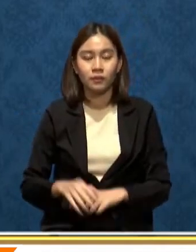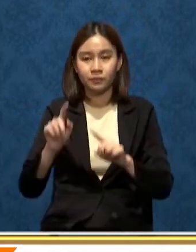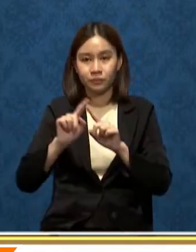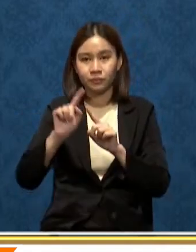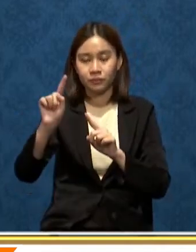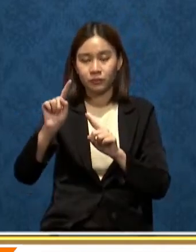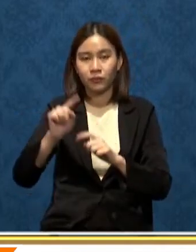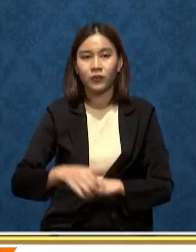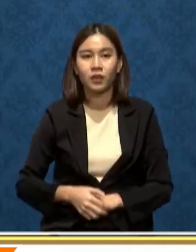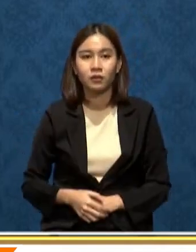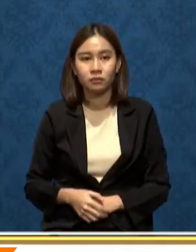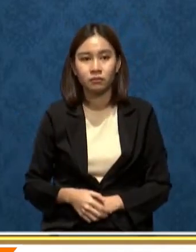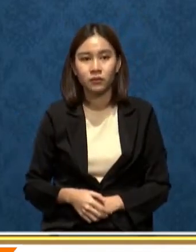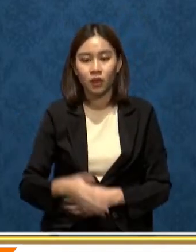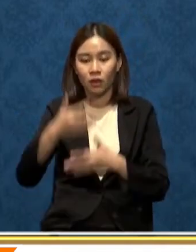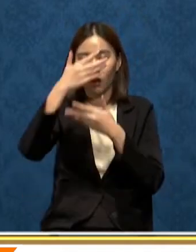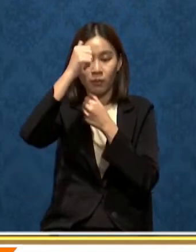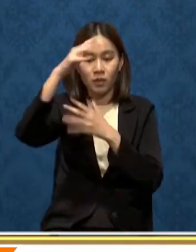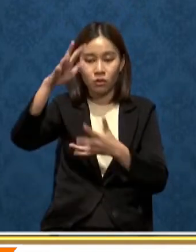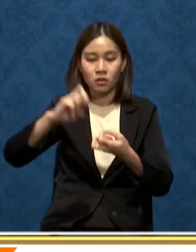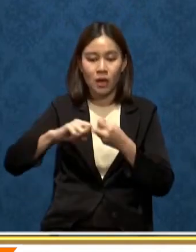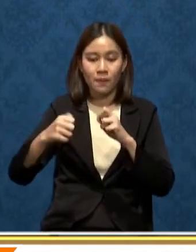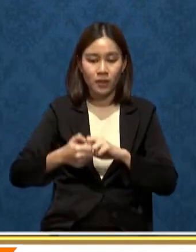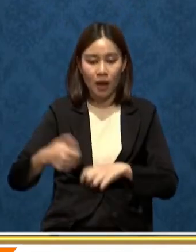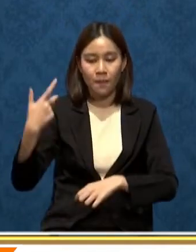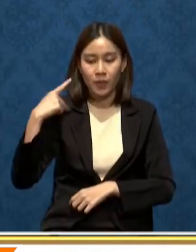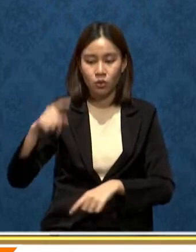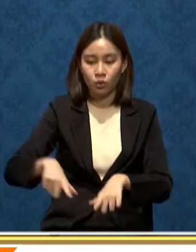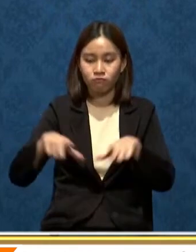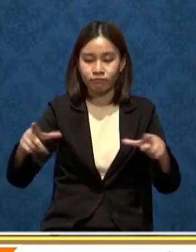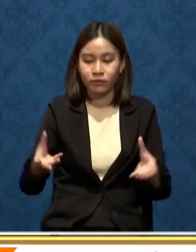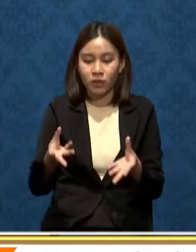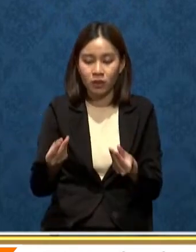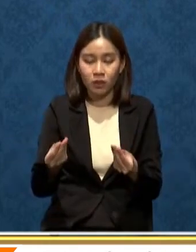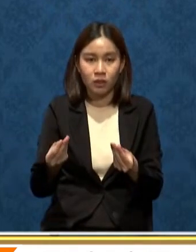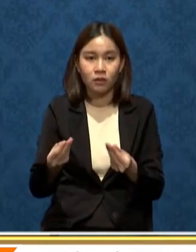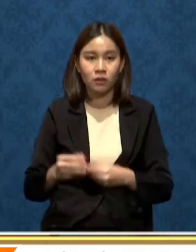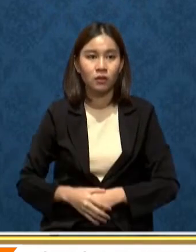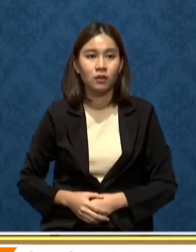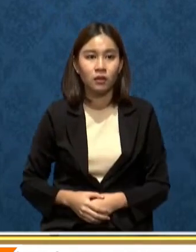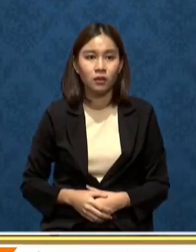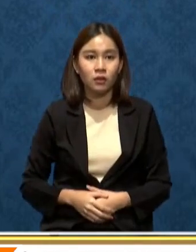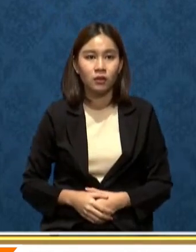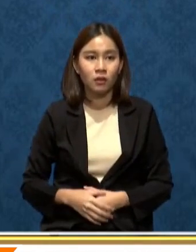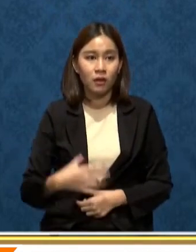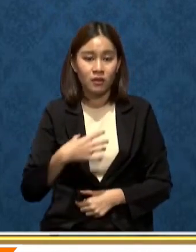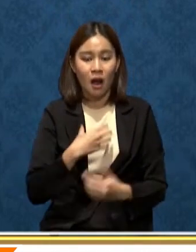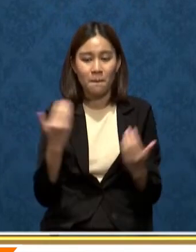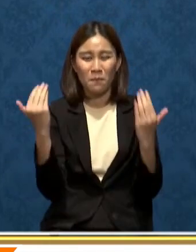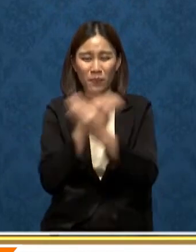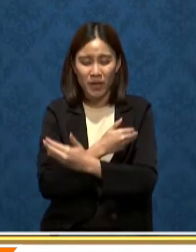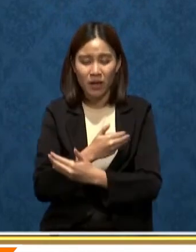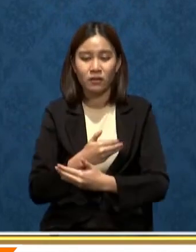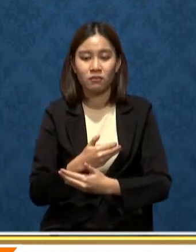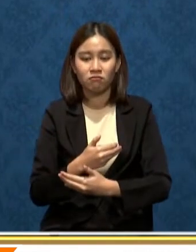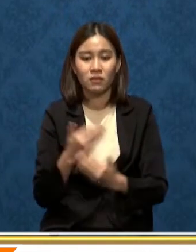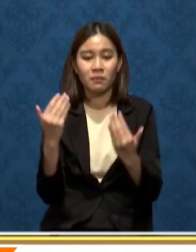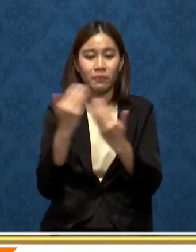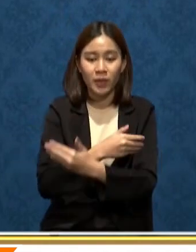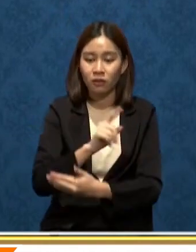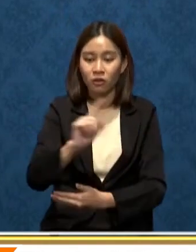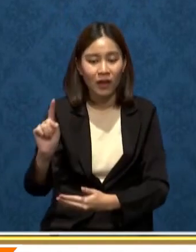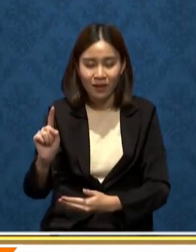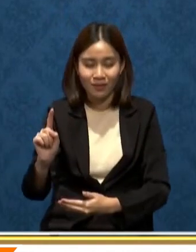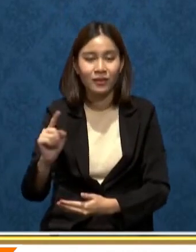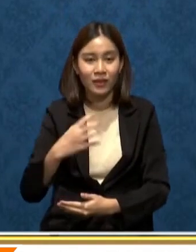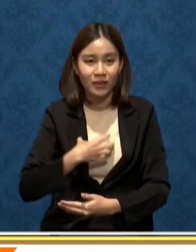แรก ท่านเพิกเฉยต่อปัหาการใช้ประโยชที่ดินเพราอยู่ดี ท่านอยากเปลี่ยนผังเมือง เมอไ่ท่านก็เป